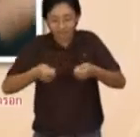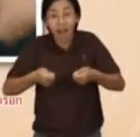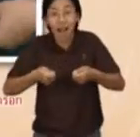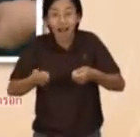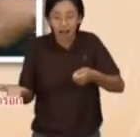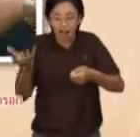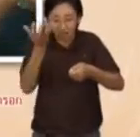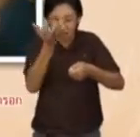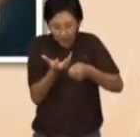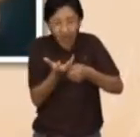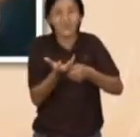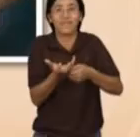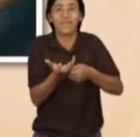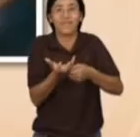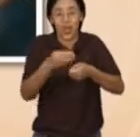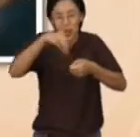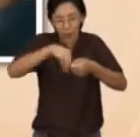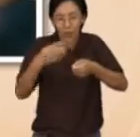ะฮะ